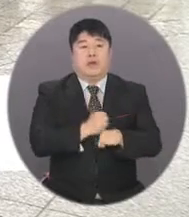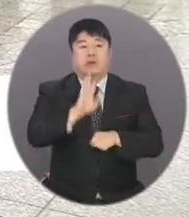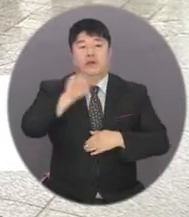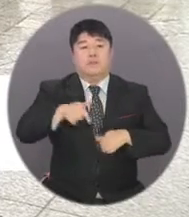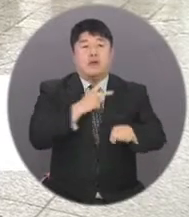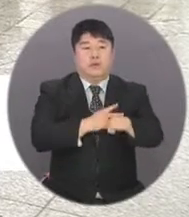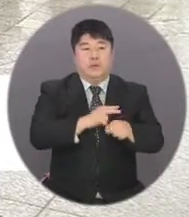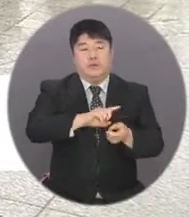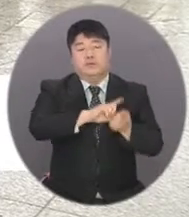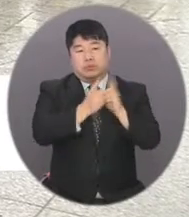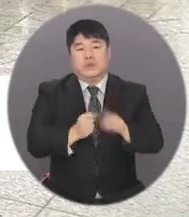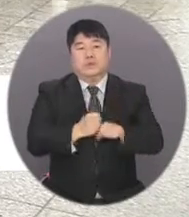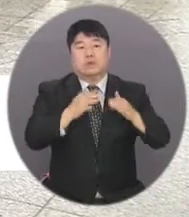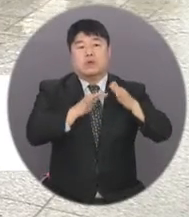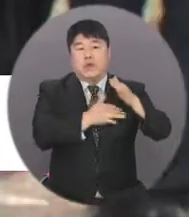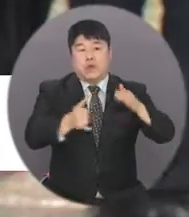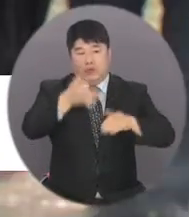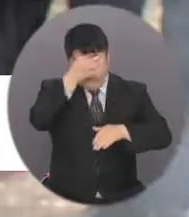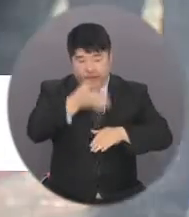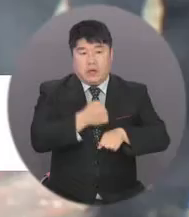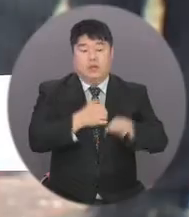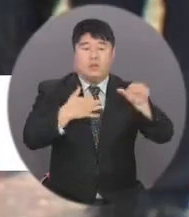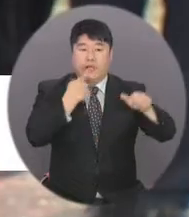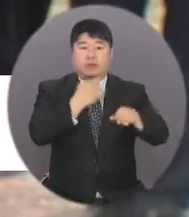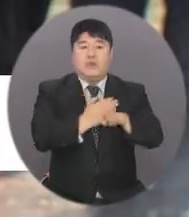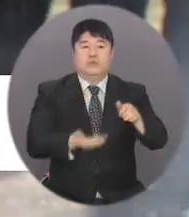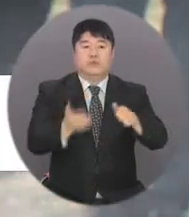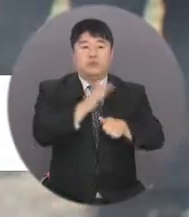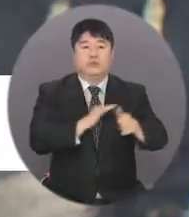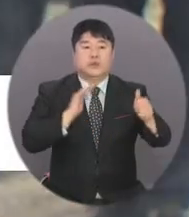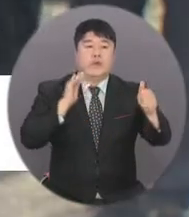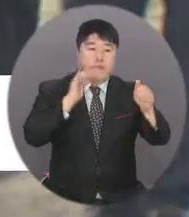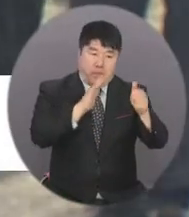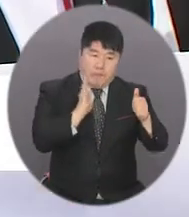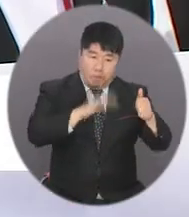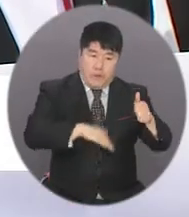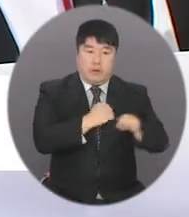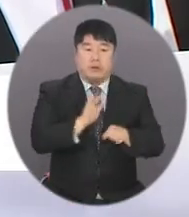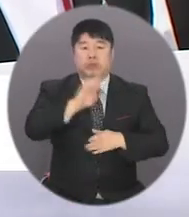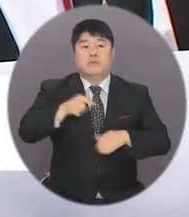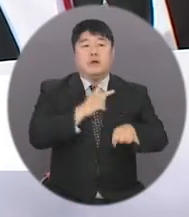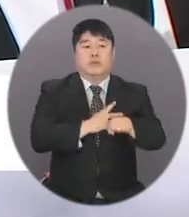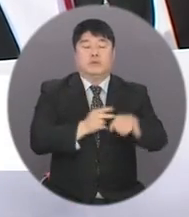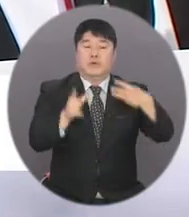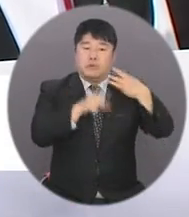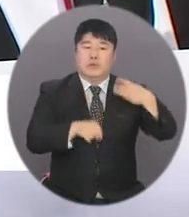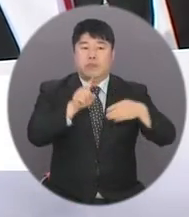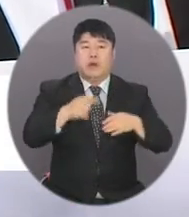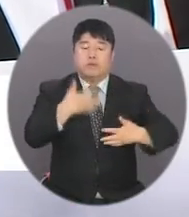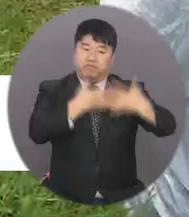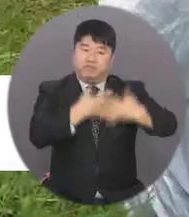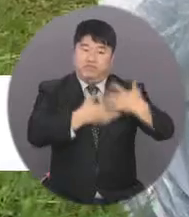교수를 대신해 유족들에게 사과하고 5.18 민주묘지를 참배했습니다. 박 교수는 지난 3월 한